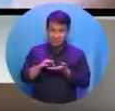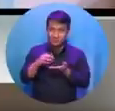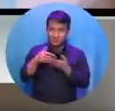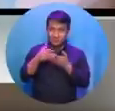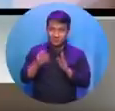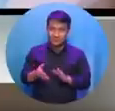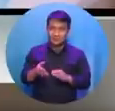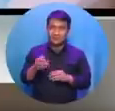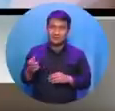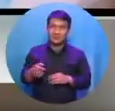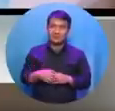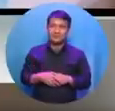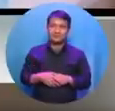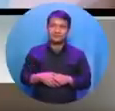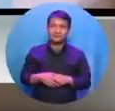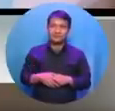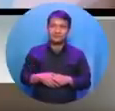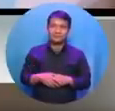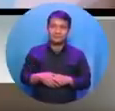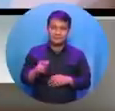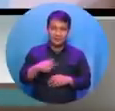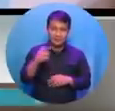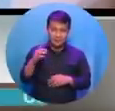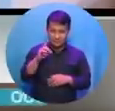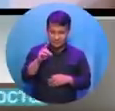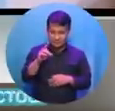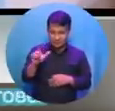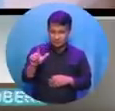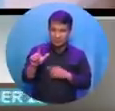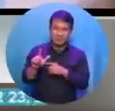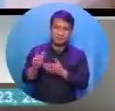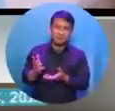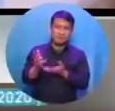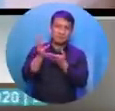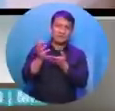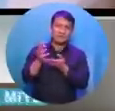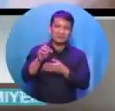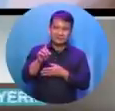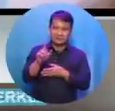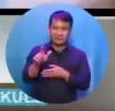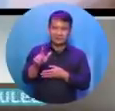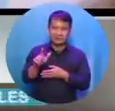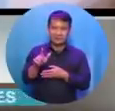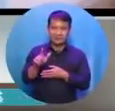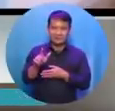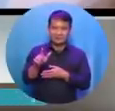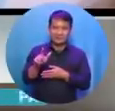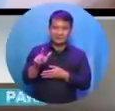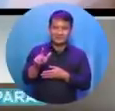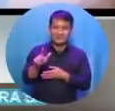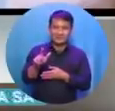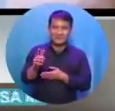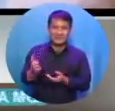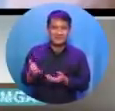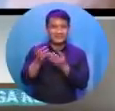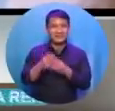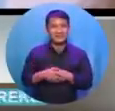Apo, ABM. At Dean Slister? Wow! Wow! Wow na